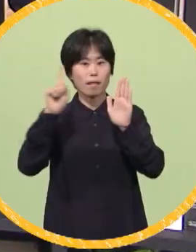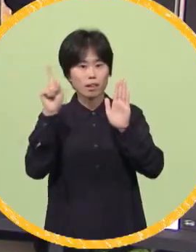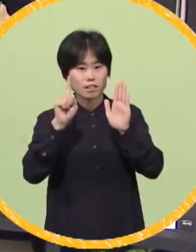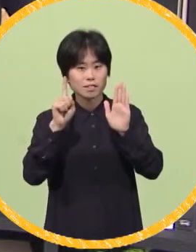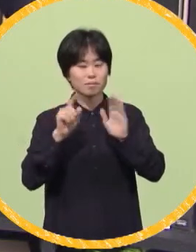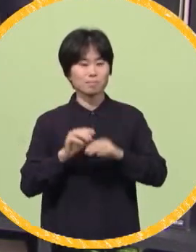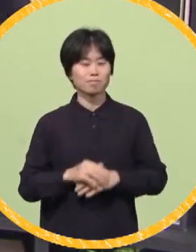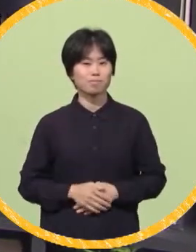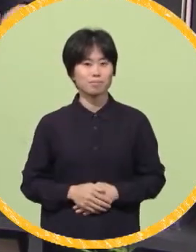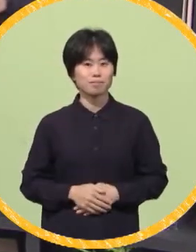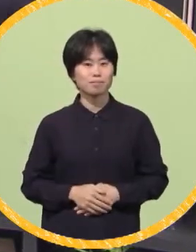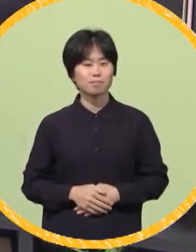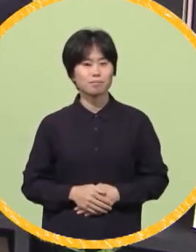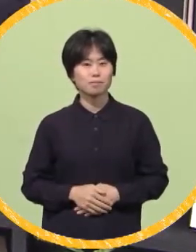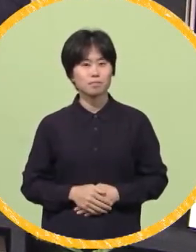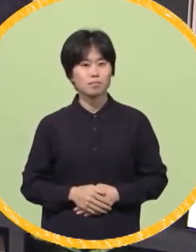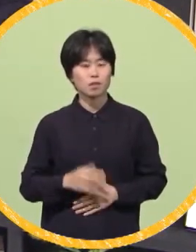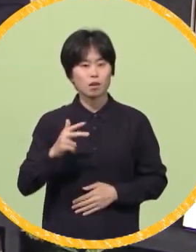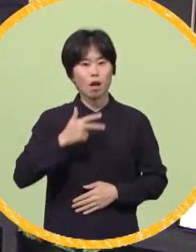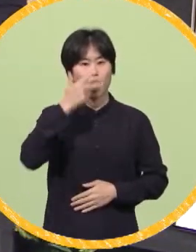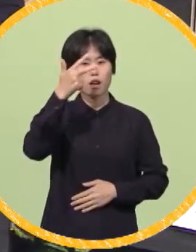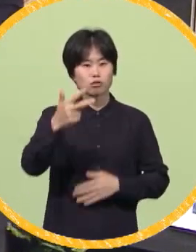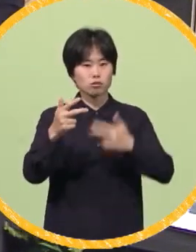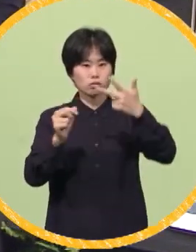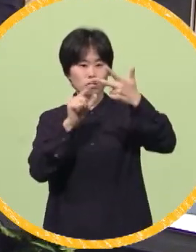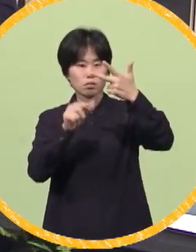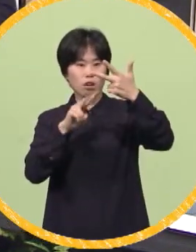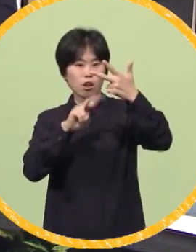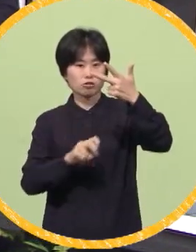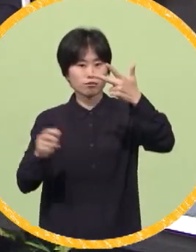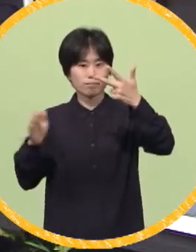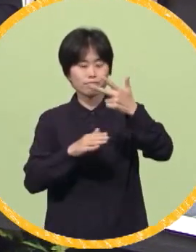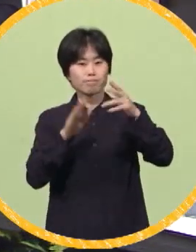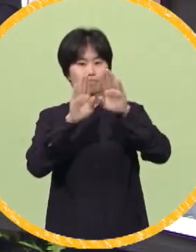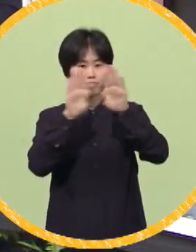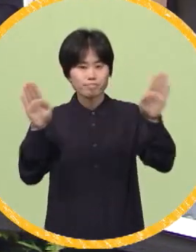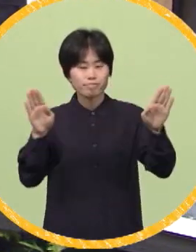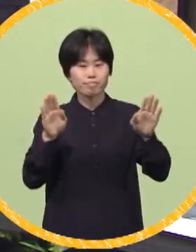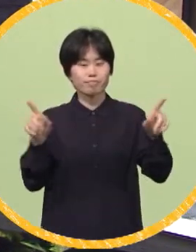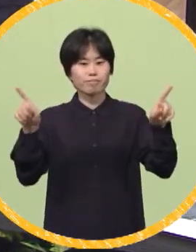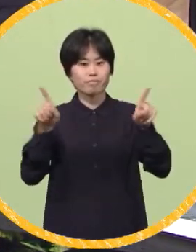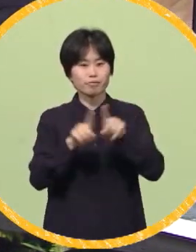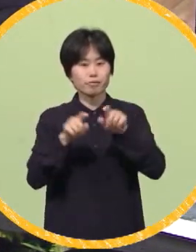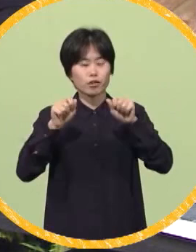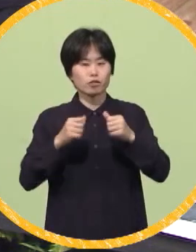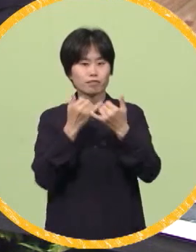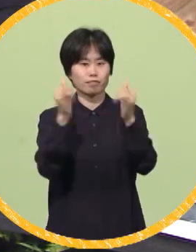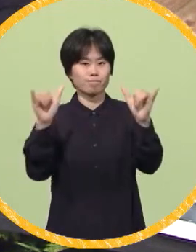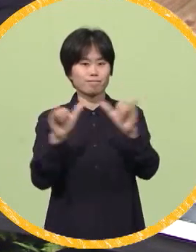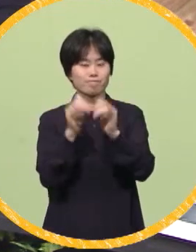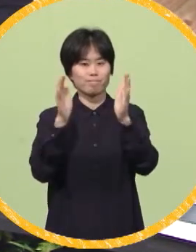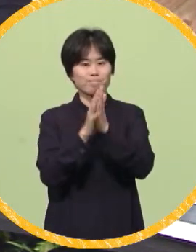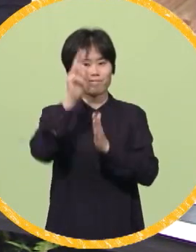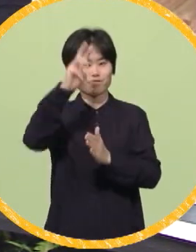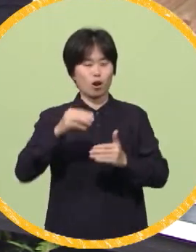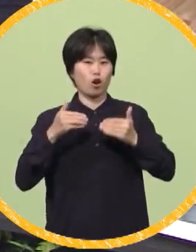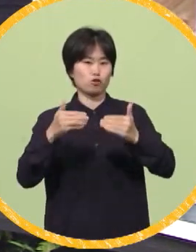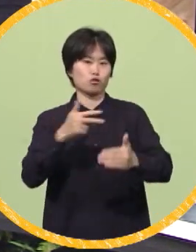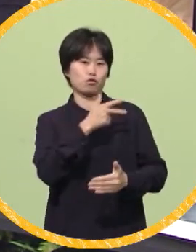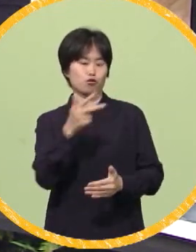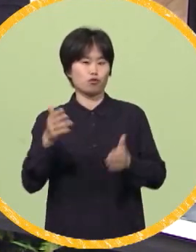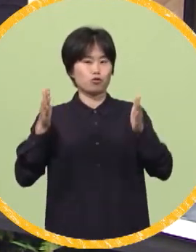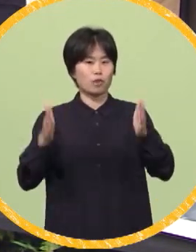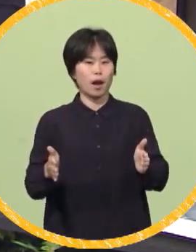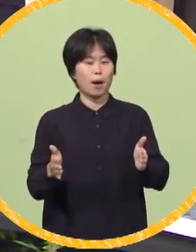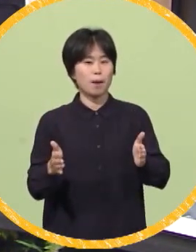ですけれども、はい、今日はですね、来週の22日月曜日から始まる共に生きる社会神奈川推進週間、これ